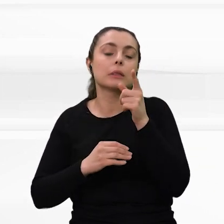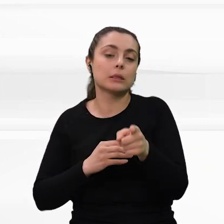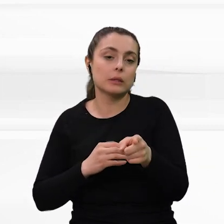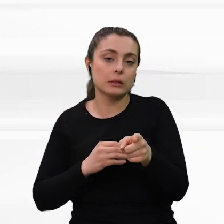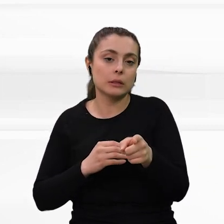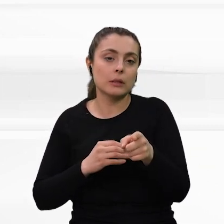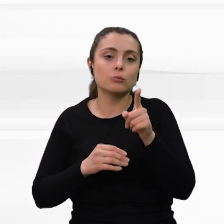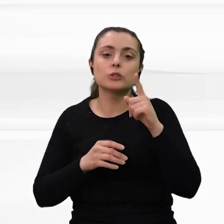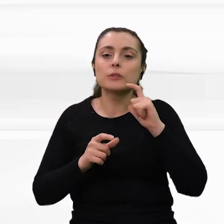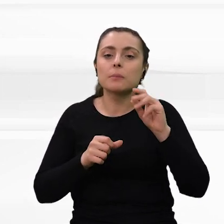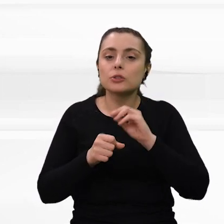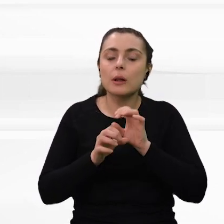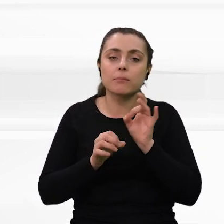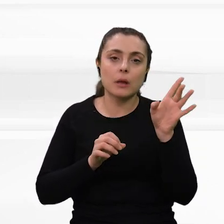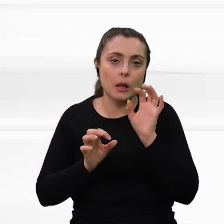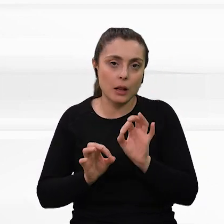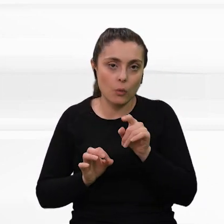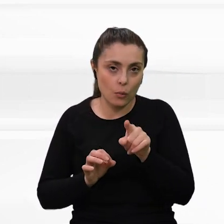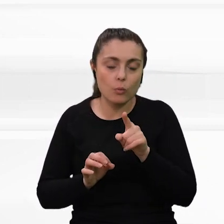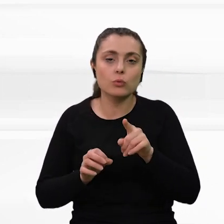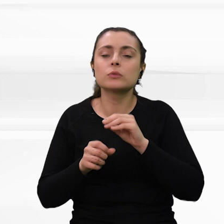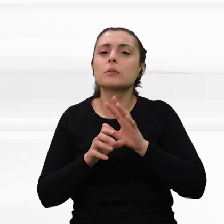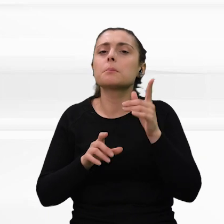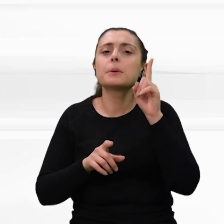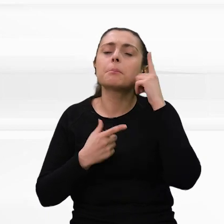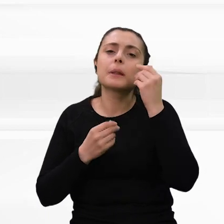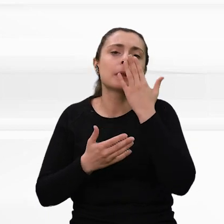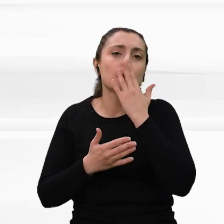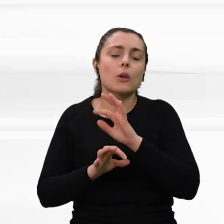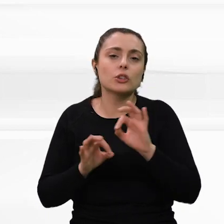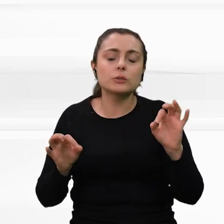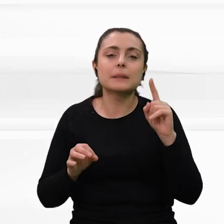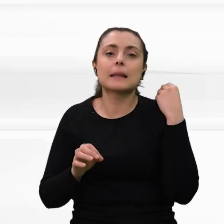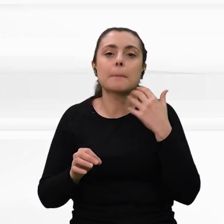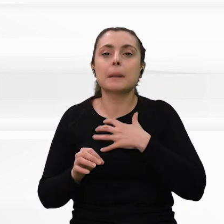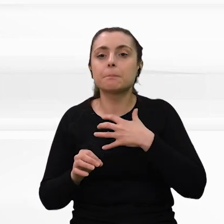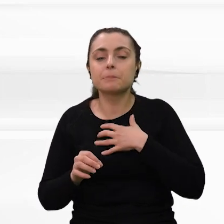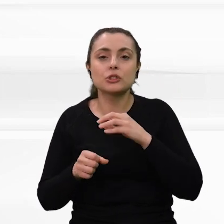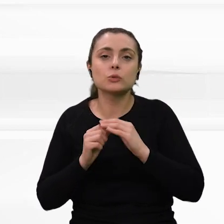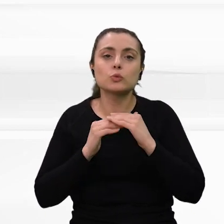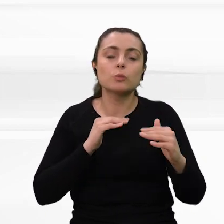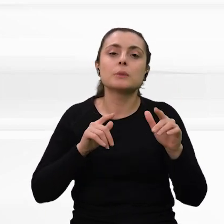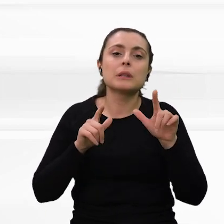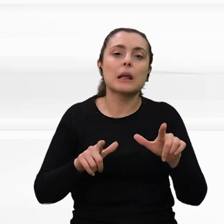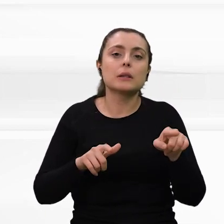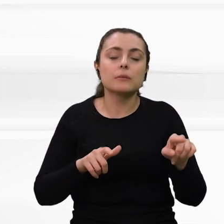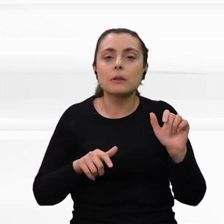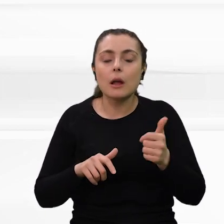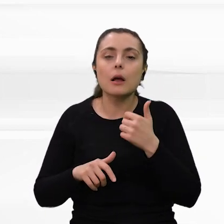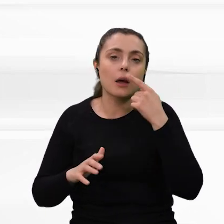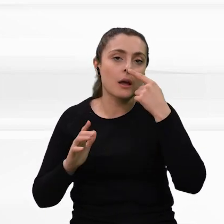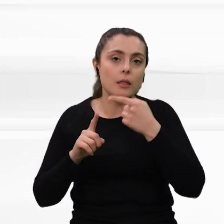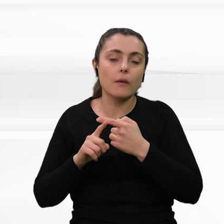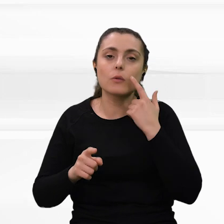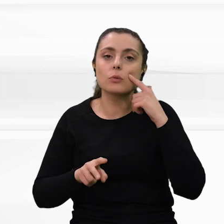etkilidir bu seçeneği hemen ediyoruz arkadaşlar bunu da hiçbir bilgim yok Bir yeniliğin benimsenmesi için toplumun gereksinim